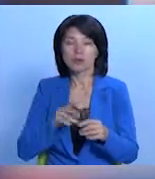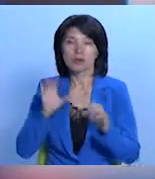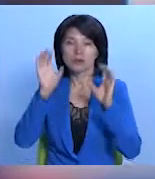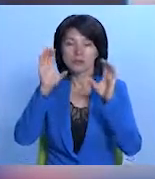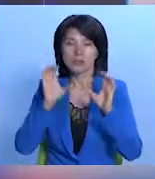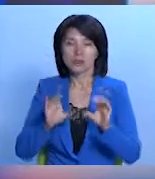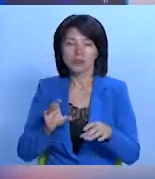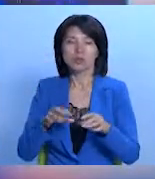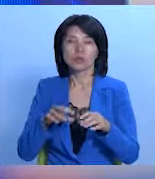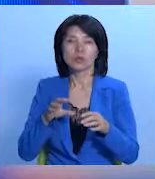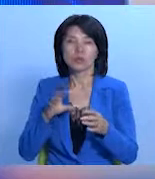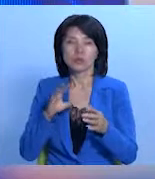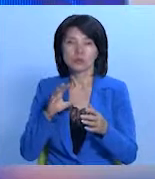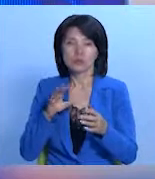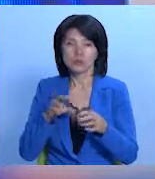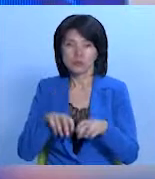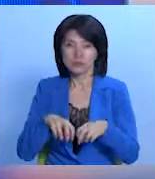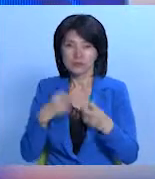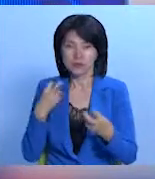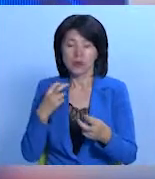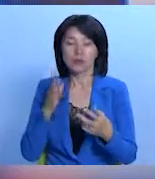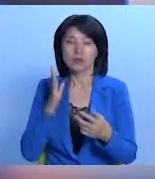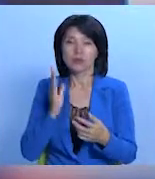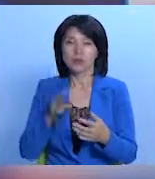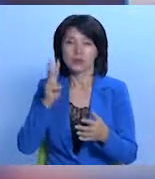адамдарға айыппұл салынады.